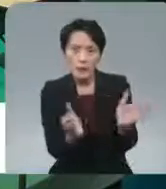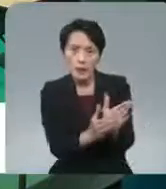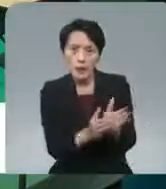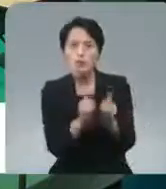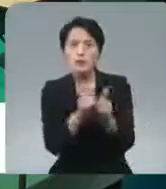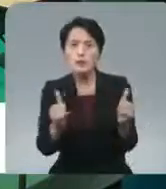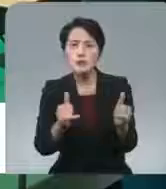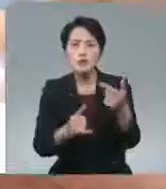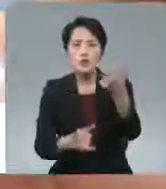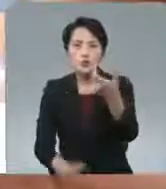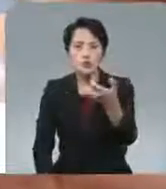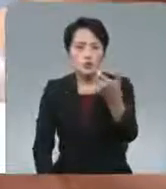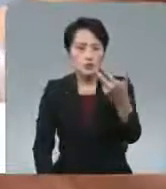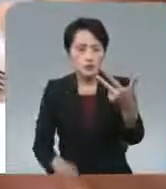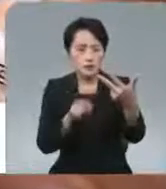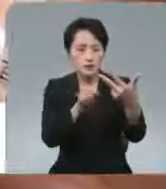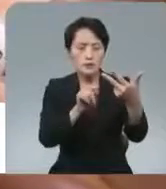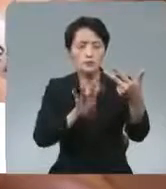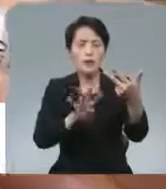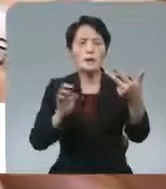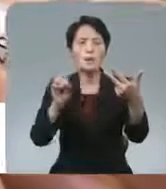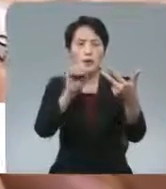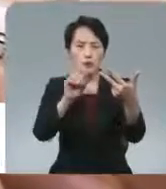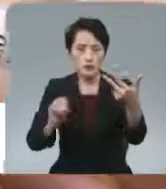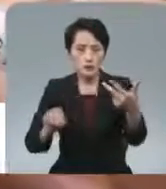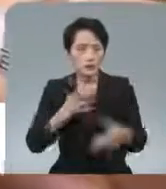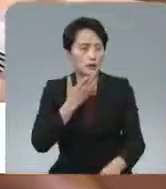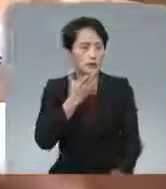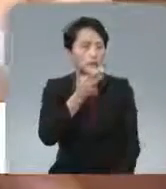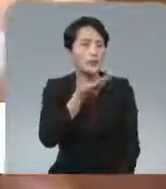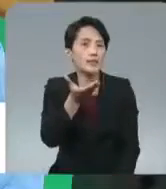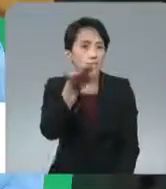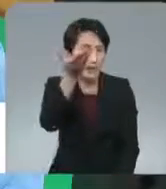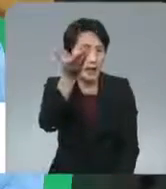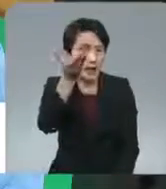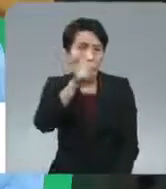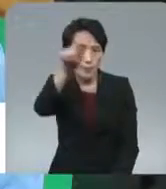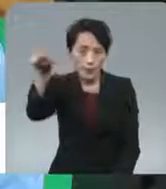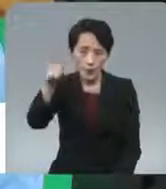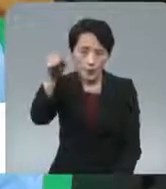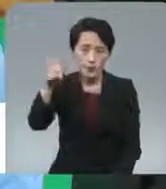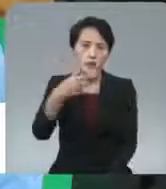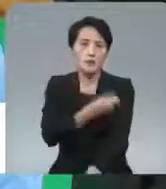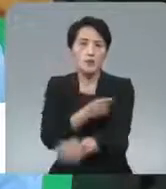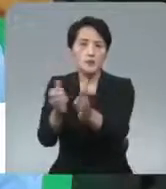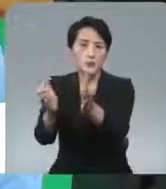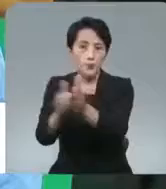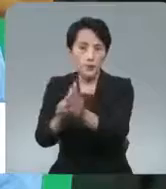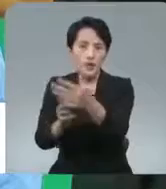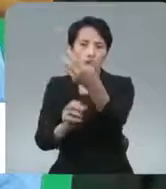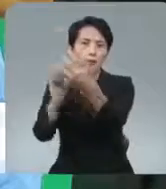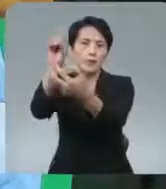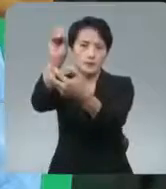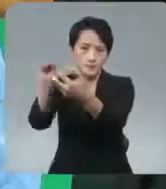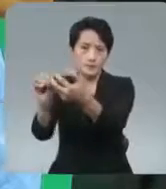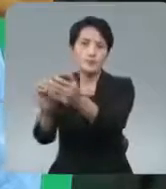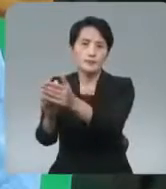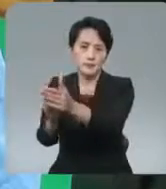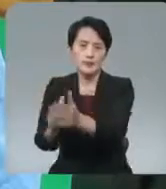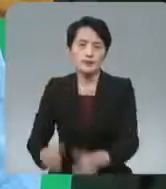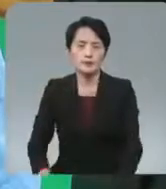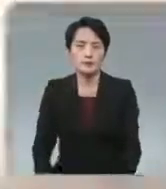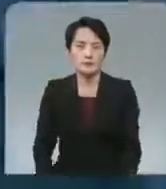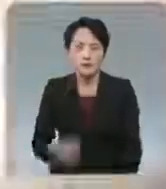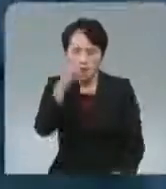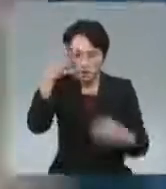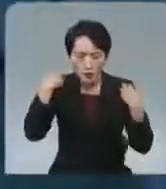số ca nhiễm liên quan tới trung tâm trẻ em ở quận Kuro cũng tăng lên thành 14k tính đến 0 giờ ngày 21 tháng 10 tỷ